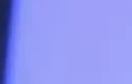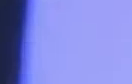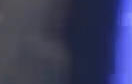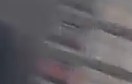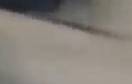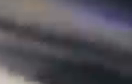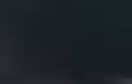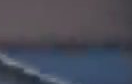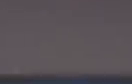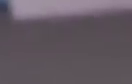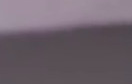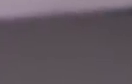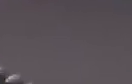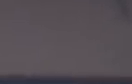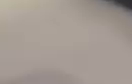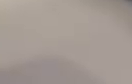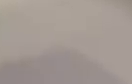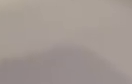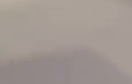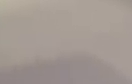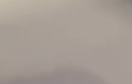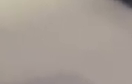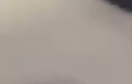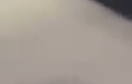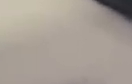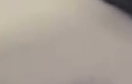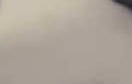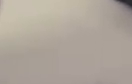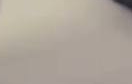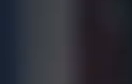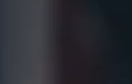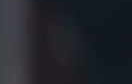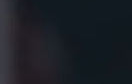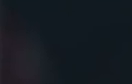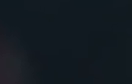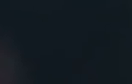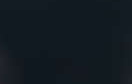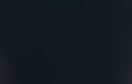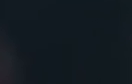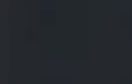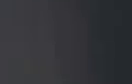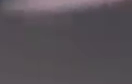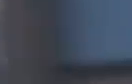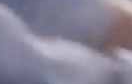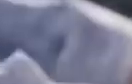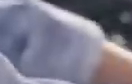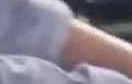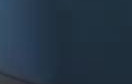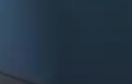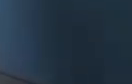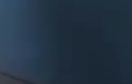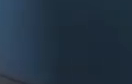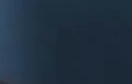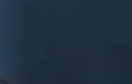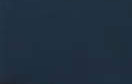Dapat tama't kumpleto ang mga detalye. Pakitanong si Kay kung may interview siya sa sundalo.